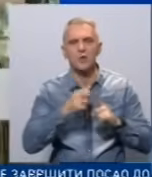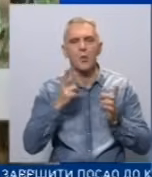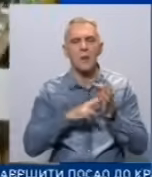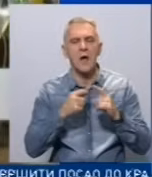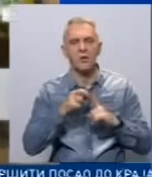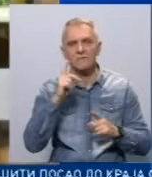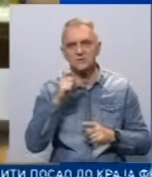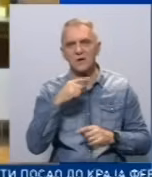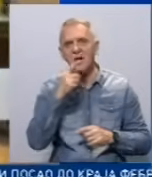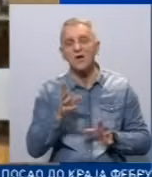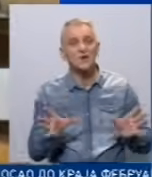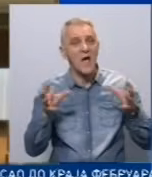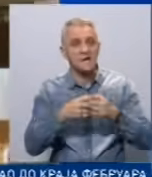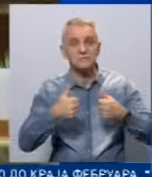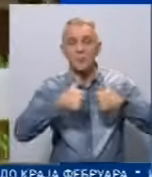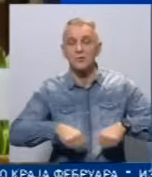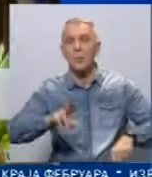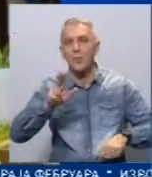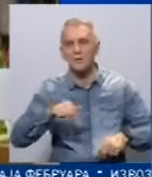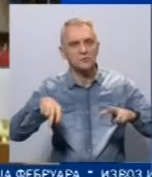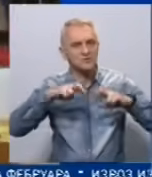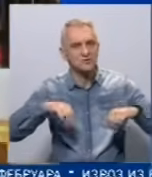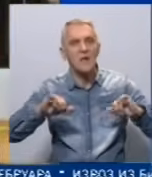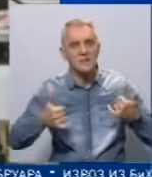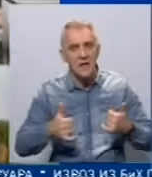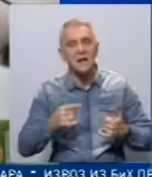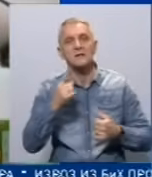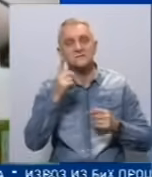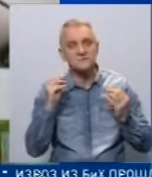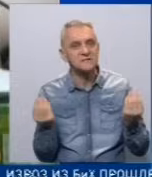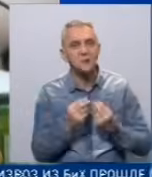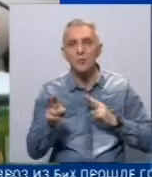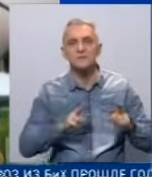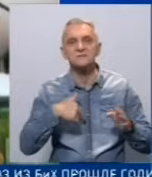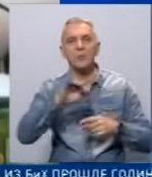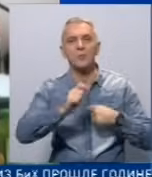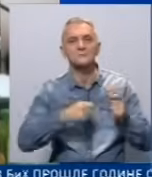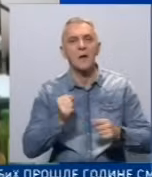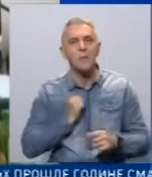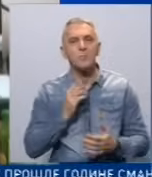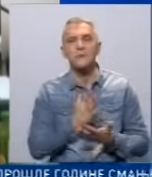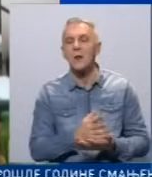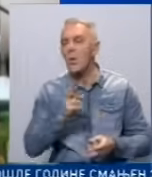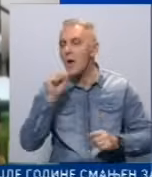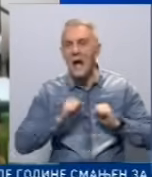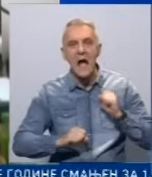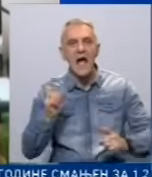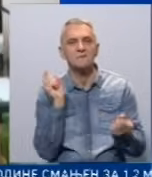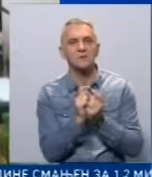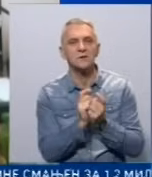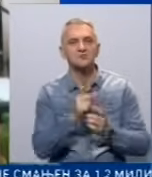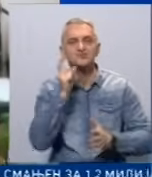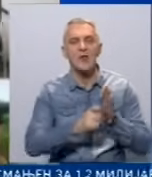je Konaković i dodao da agencije prioritetno moraju istražiti da li je i zašto ministar spoljnih poslova imao bilo kakav kontakt